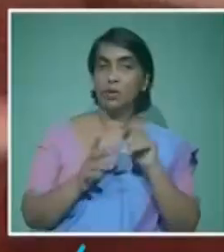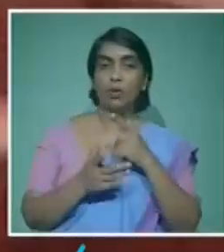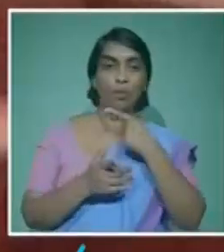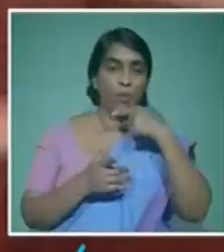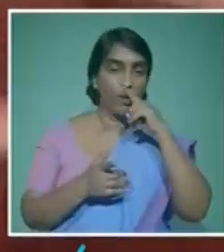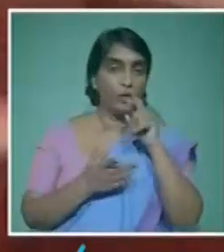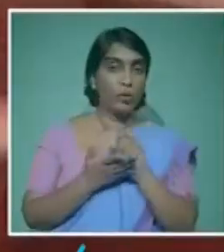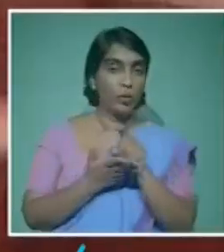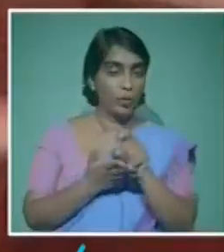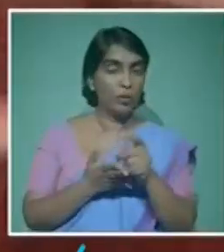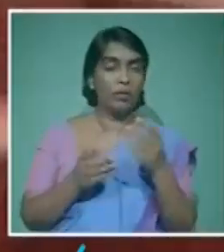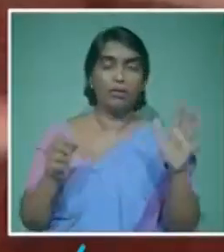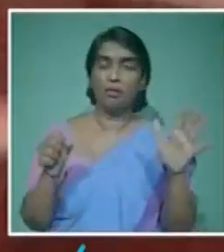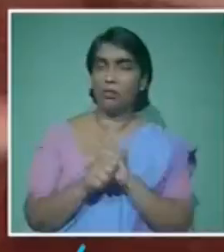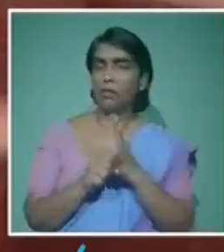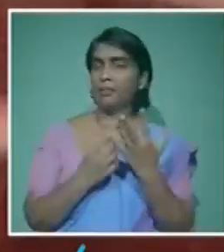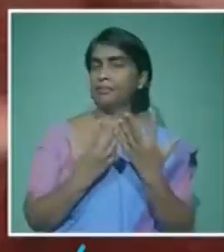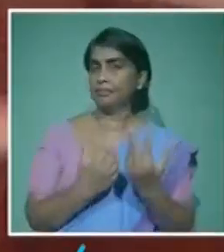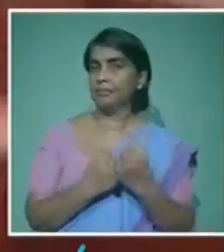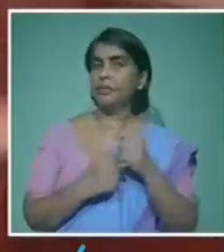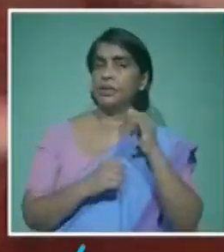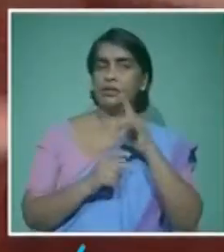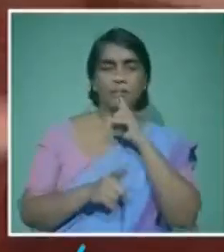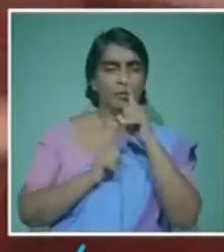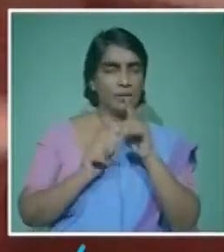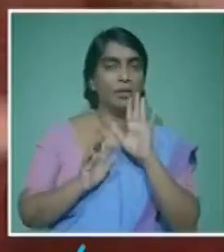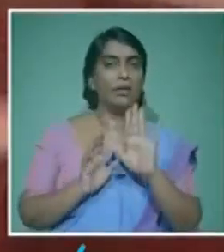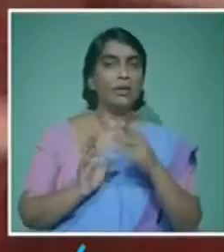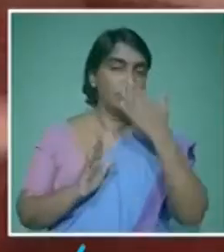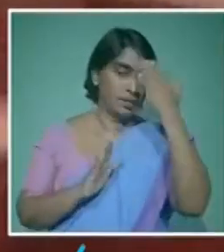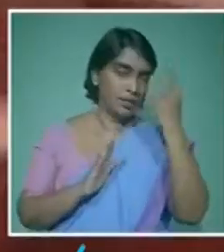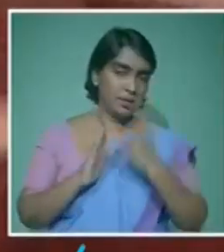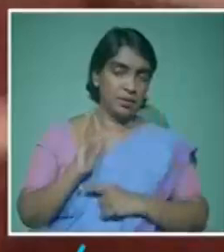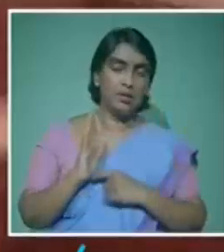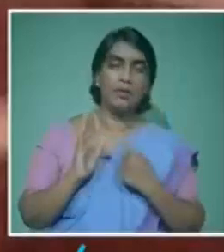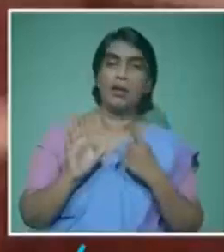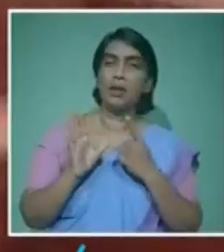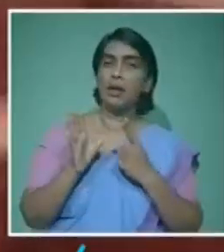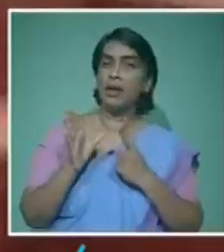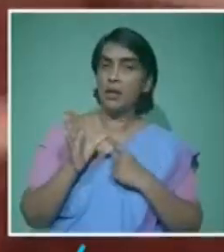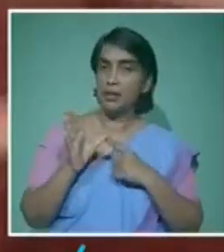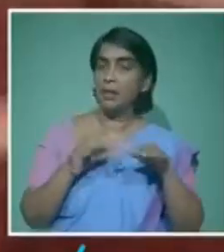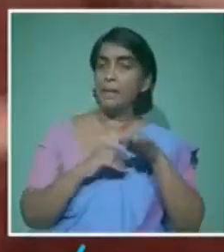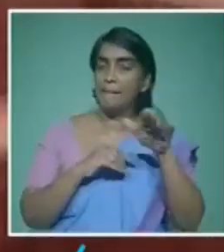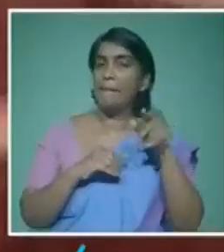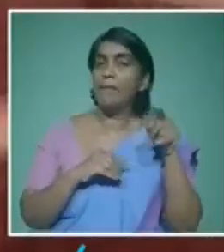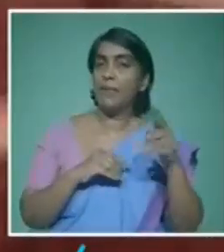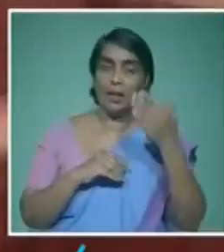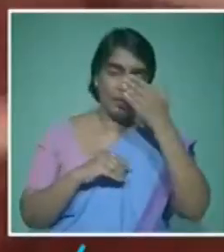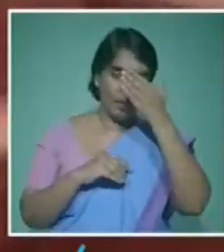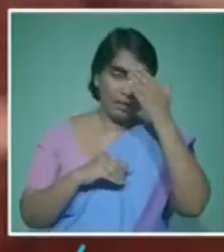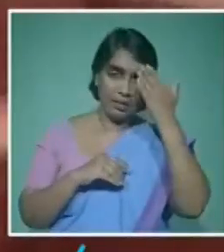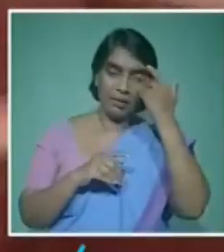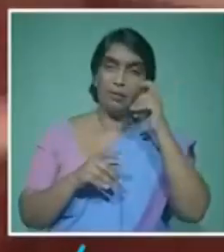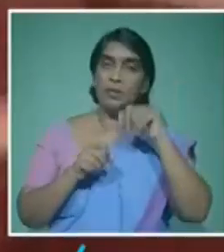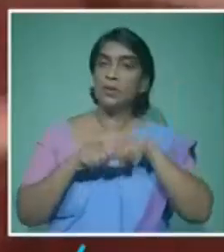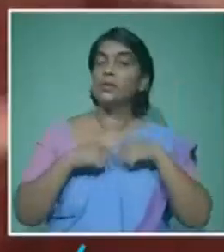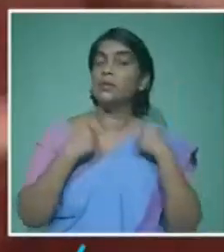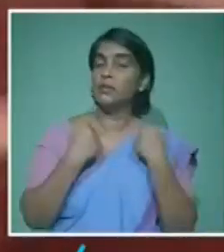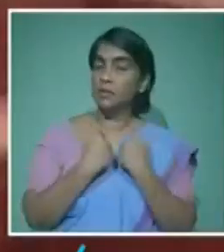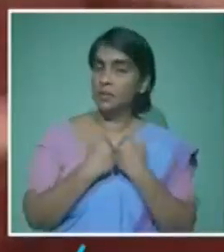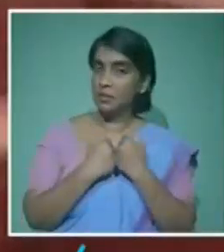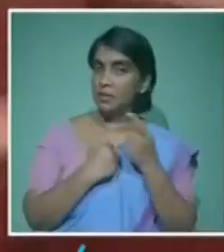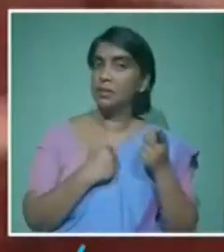யாழ்ப்பாணம் அரியாலை பூம்புகார் பகுதியில் தமிழ் தேசிய கூட்டமைப்பினர் தாங்களால் உருவாக்கிய அரசாங்கம் என